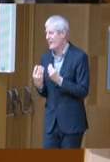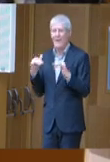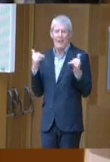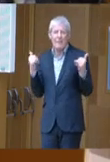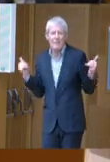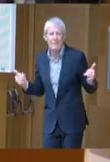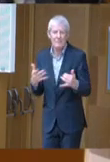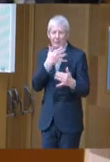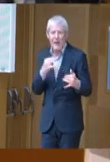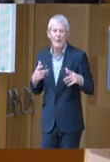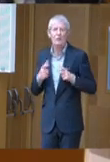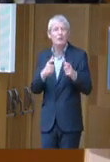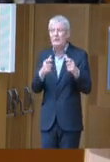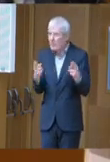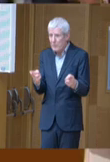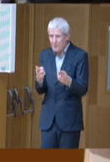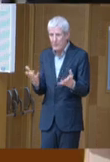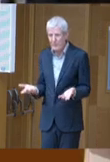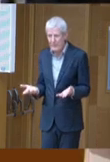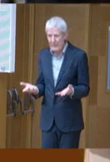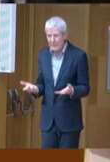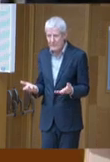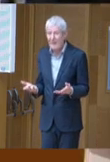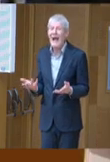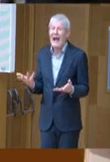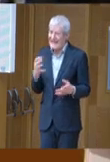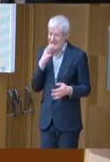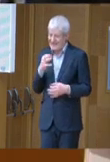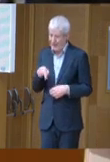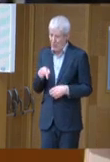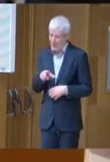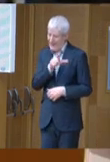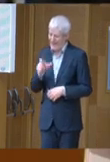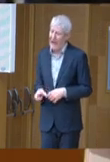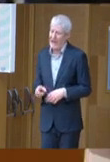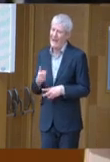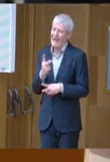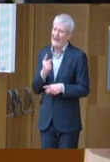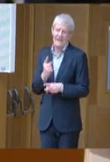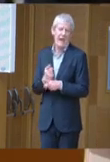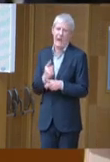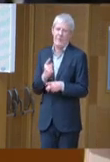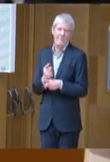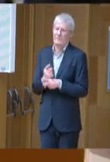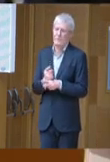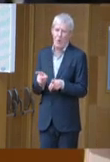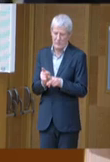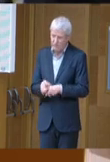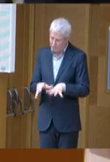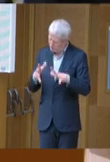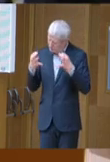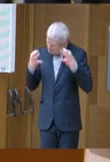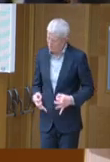ludico-ricreativi come quelli delle gite scolastiche. E quindi credo che il nostro Paese deve, in maniera anche ferma,